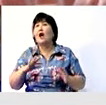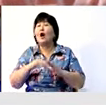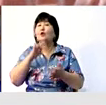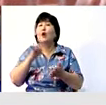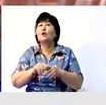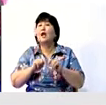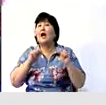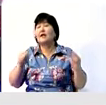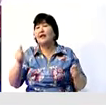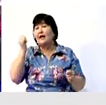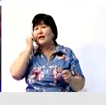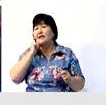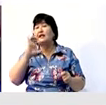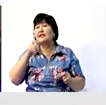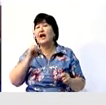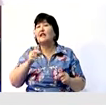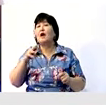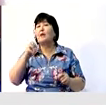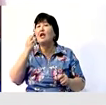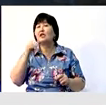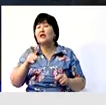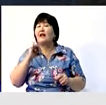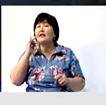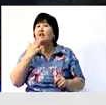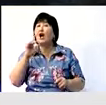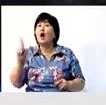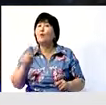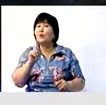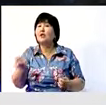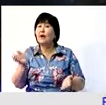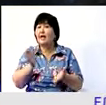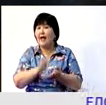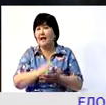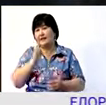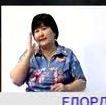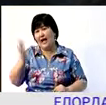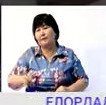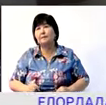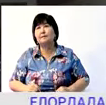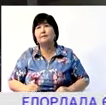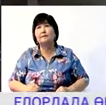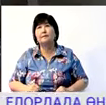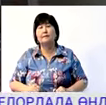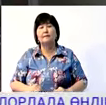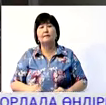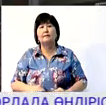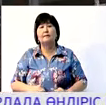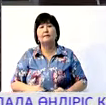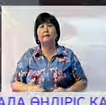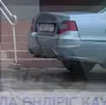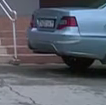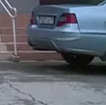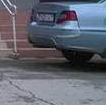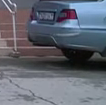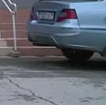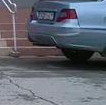орталығына ашылған Хусамадин Сығанақи мешітіндегі Сығанақ тарихи музейімен де танысты. Еламан Жаматов, Алпамыс Әшірбеков, Досхан Сәтбай, Қызылорда